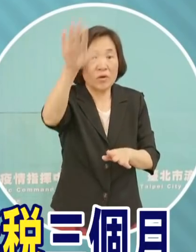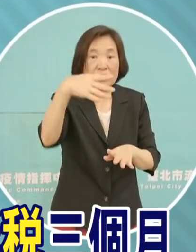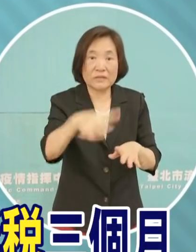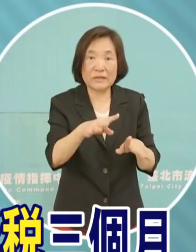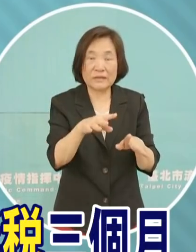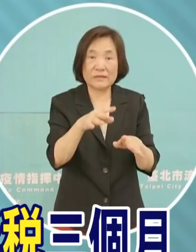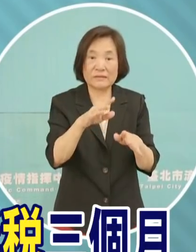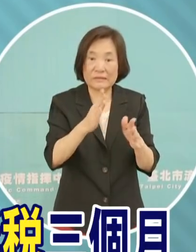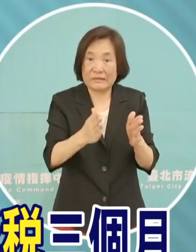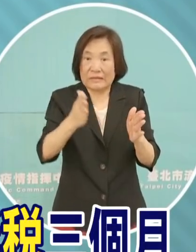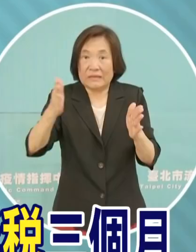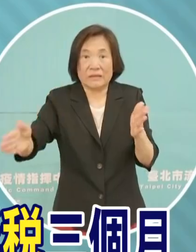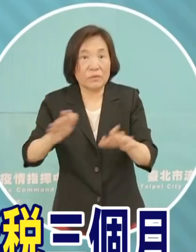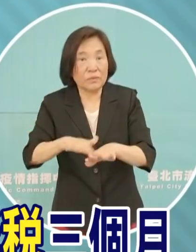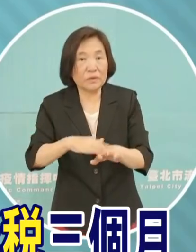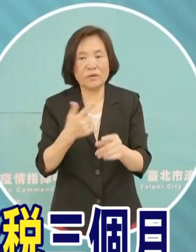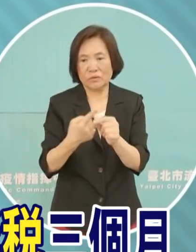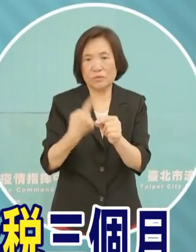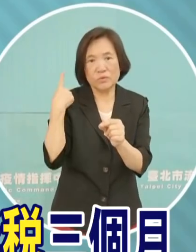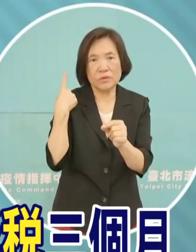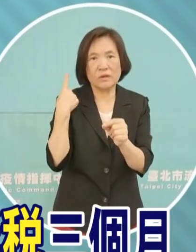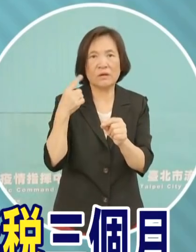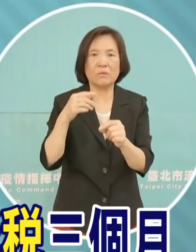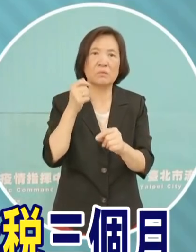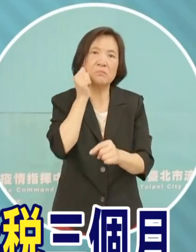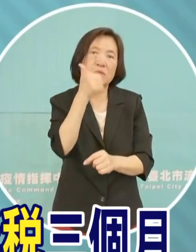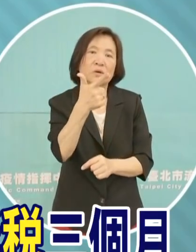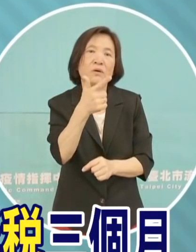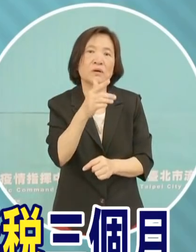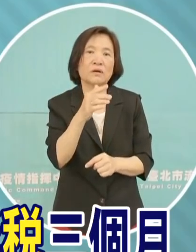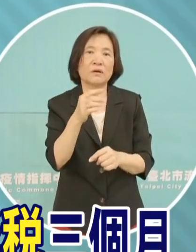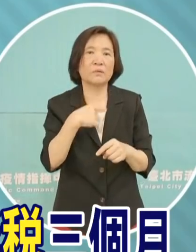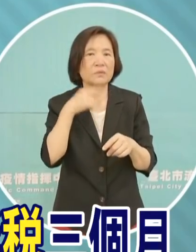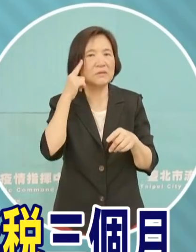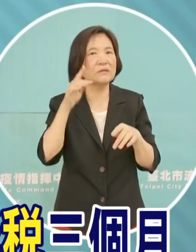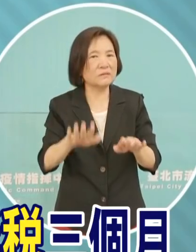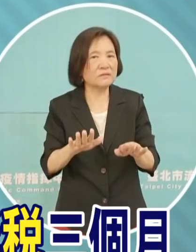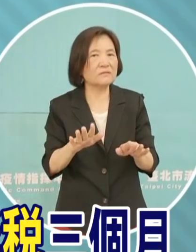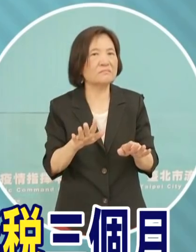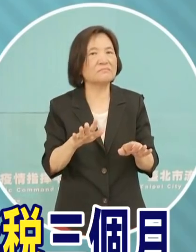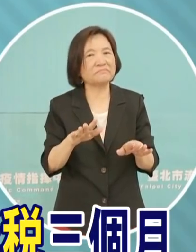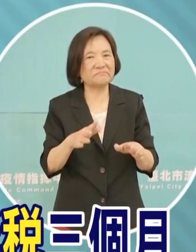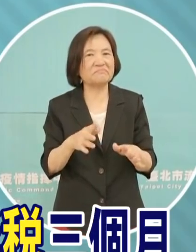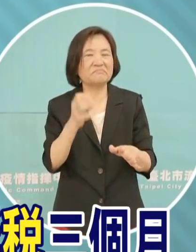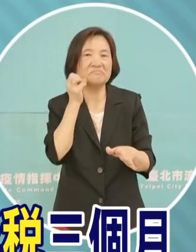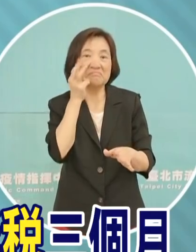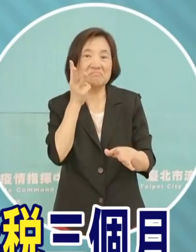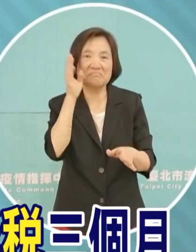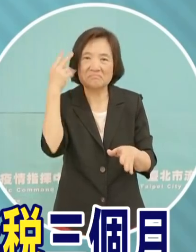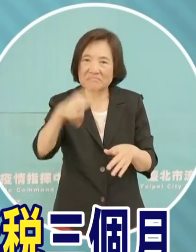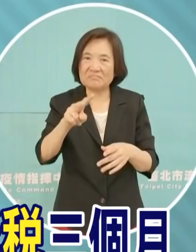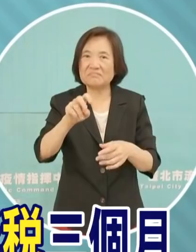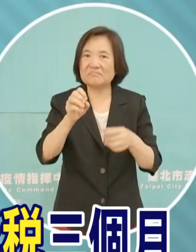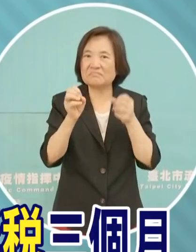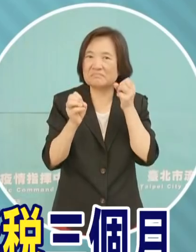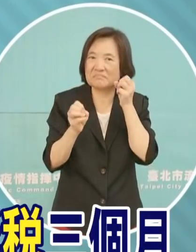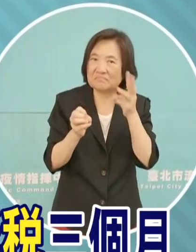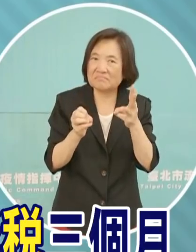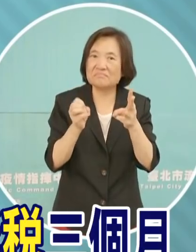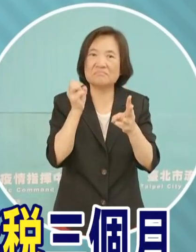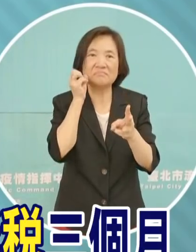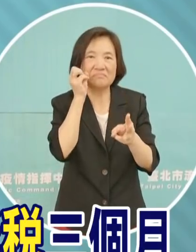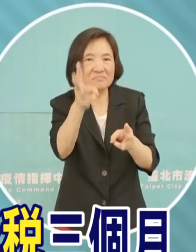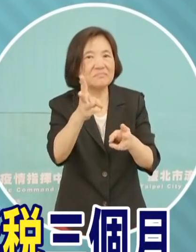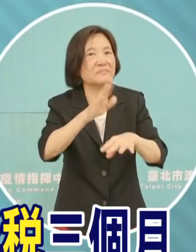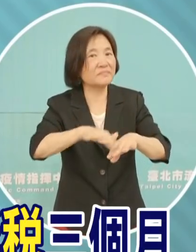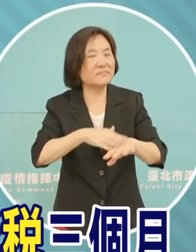都已经要用到6个月哈，大概今年我看是。应该会超，应该也会至少不会是3个月的哈。不过我们现